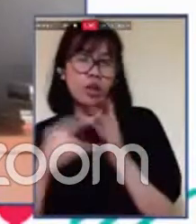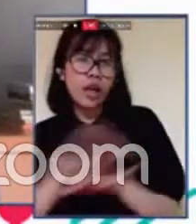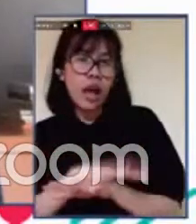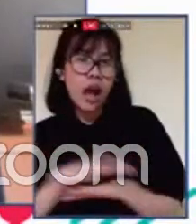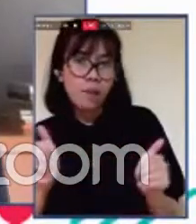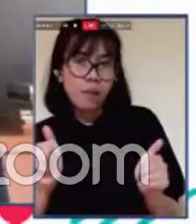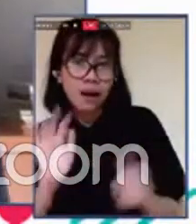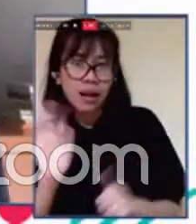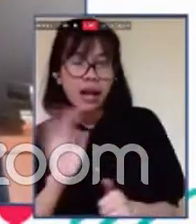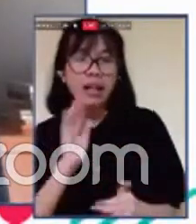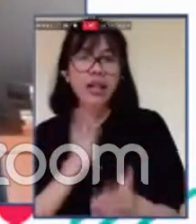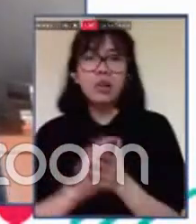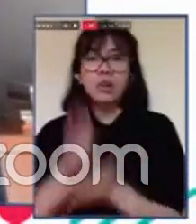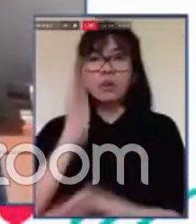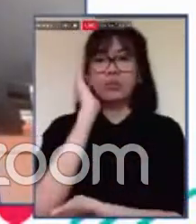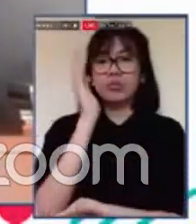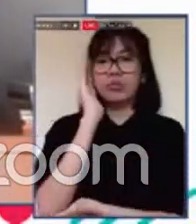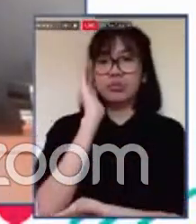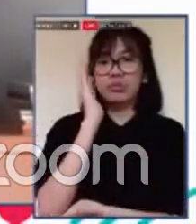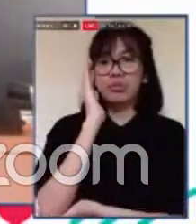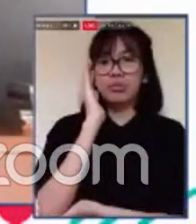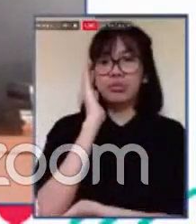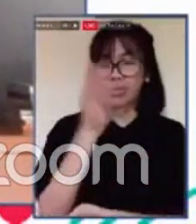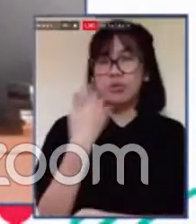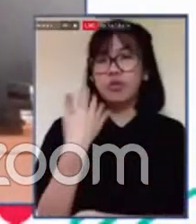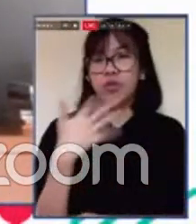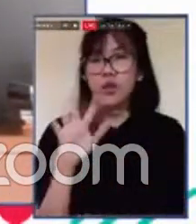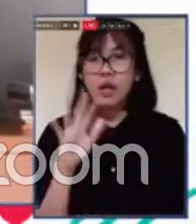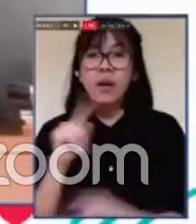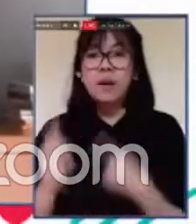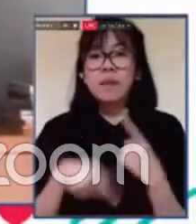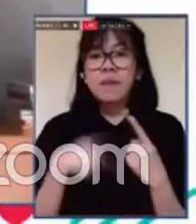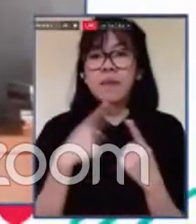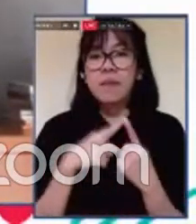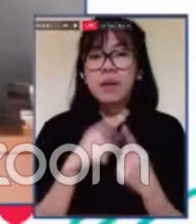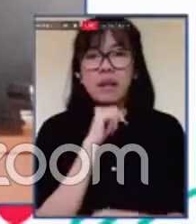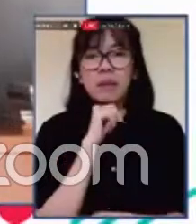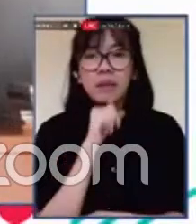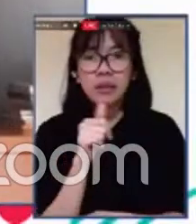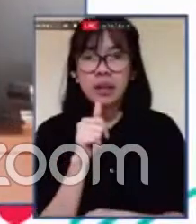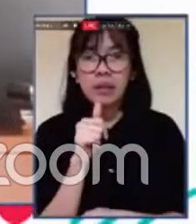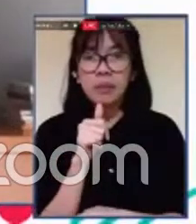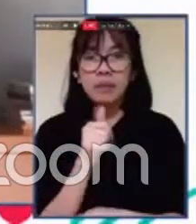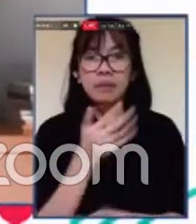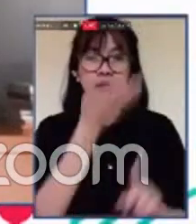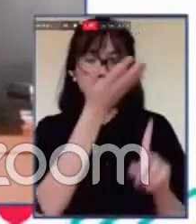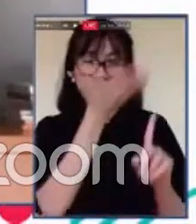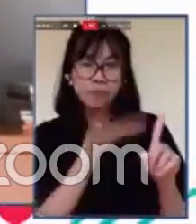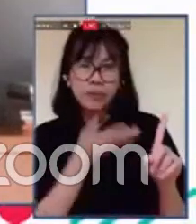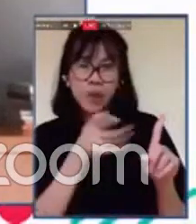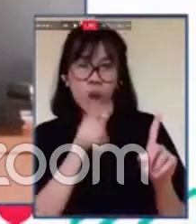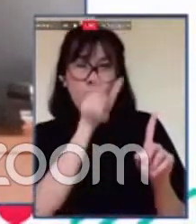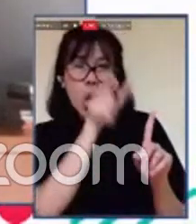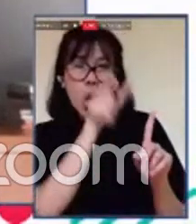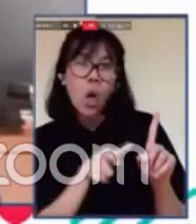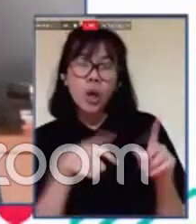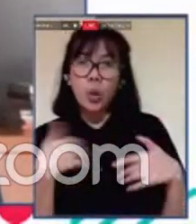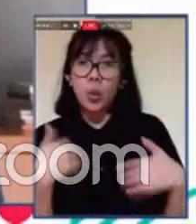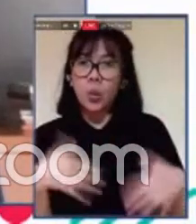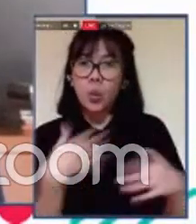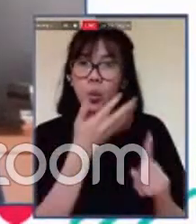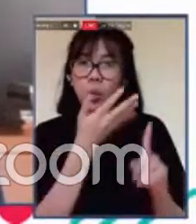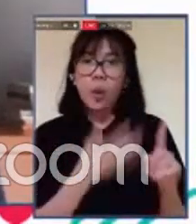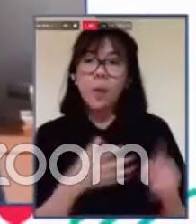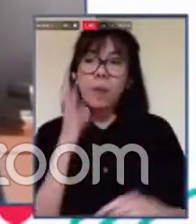yang kompeten. Yaitu yang pertama ialah sosok yang telah memiliki kurang lebih 20 tahun